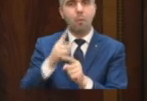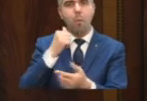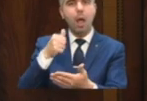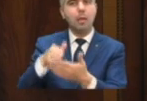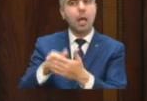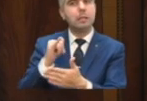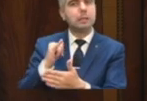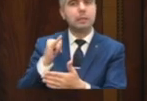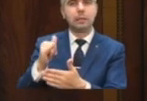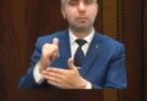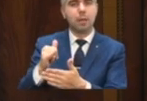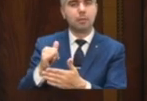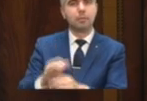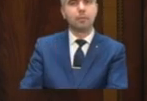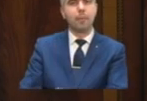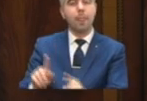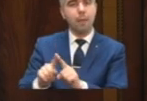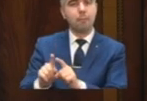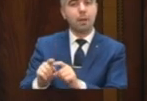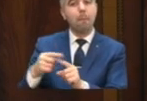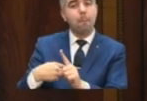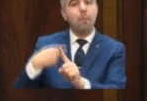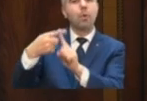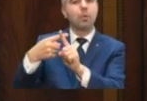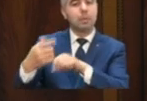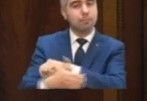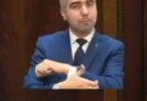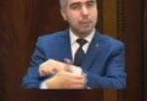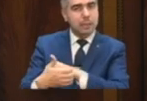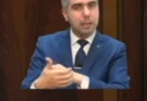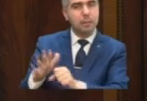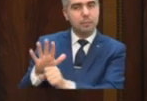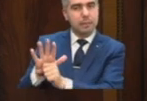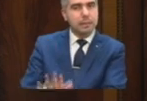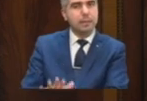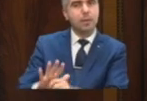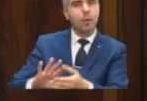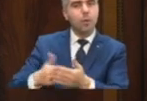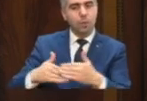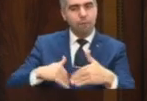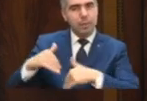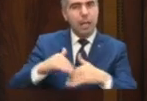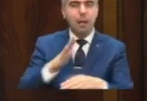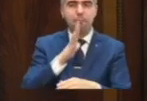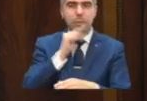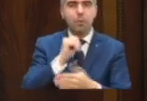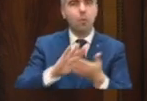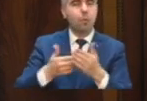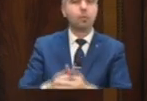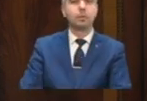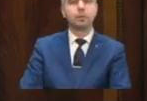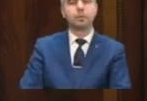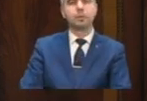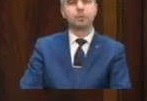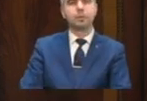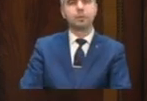تعميقا أمام مظاهر الفقر والإقصاء والتهميش والفوارق الاجتماعية والتفاوتات المجالية،